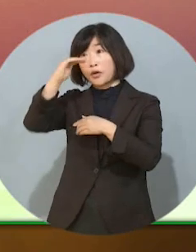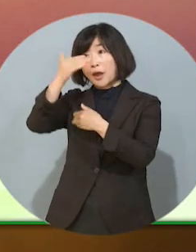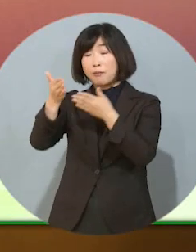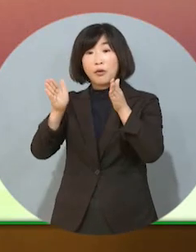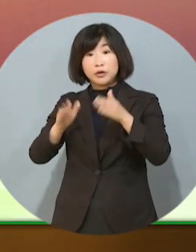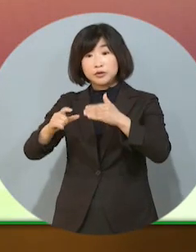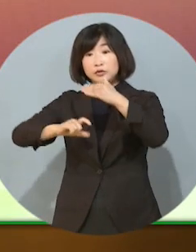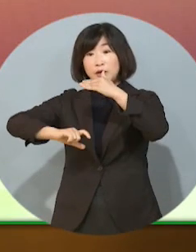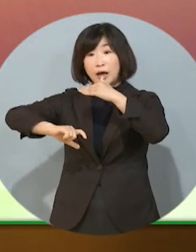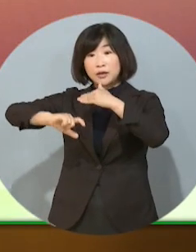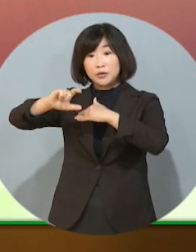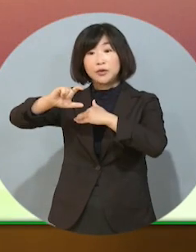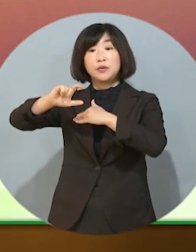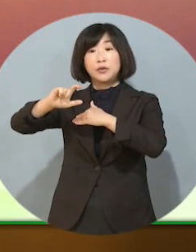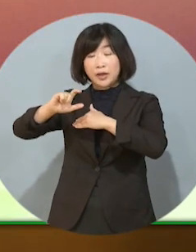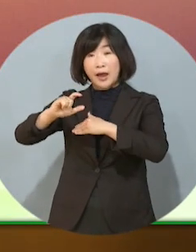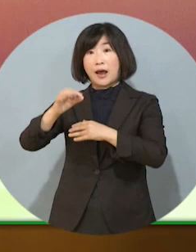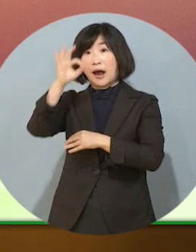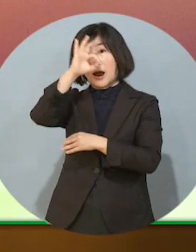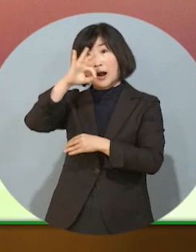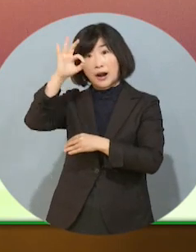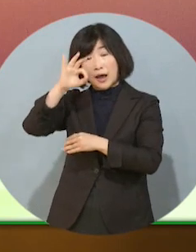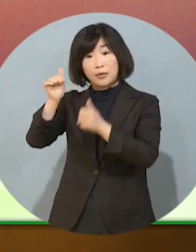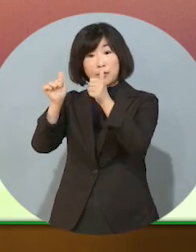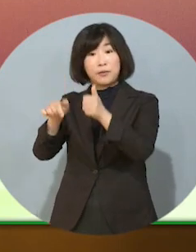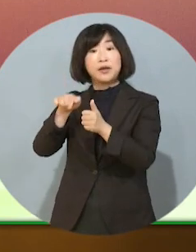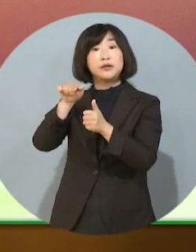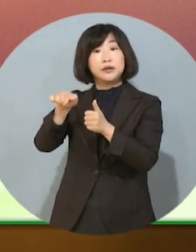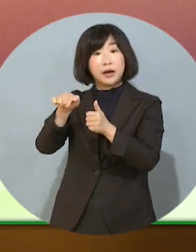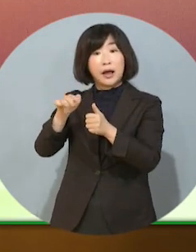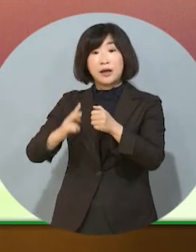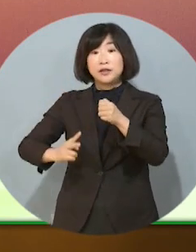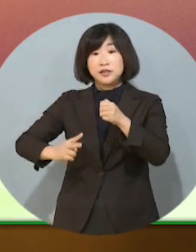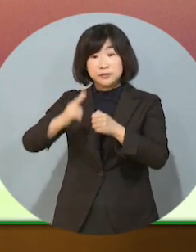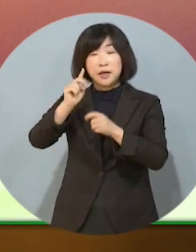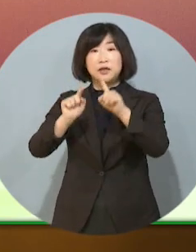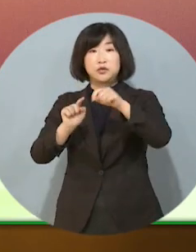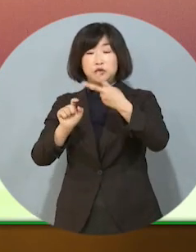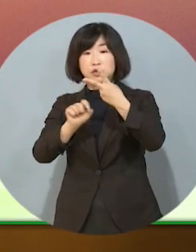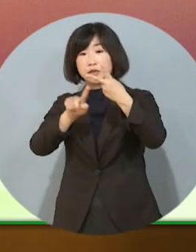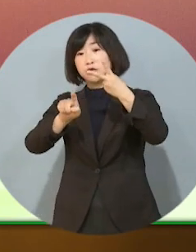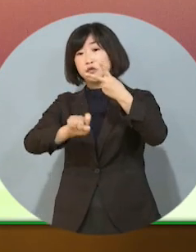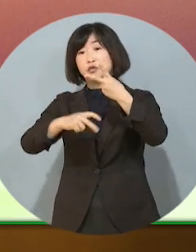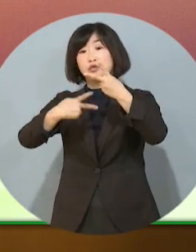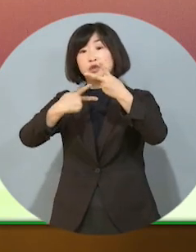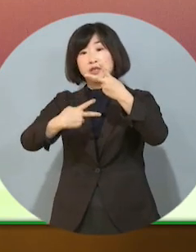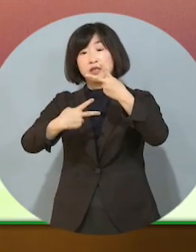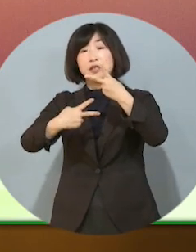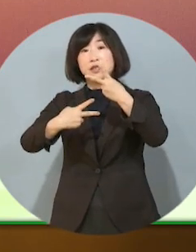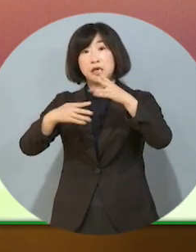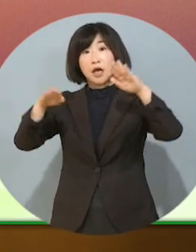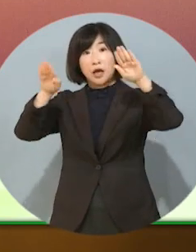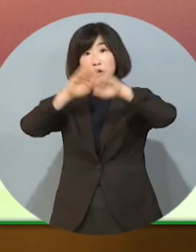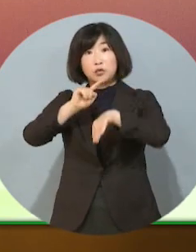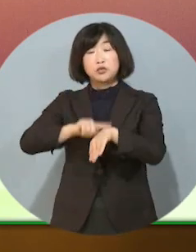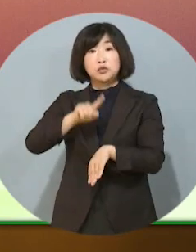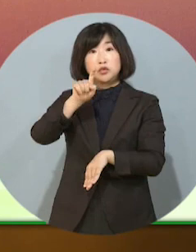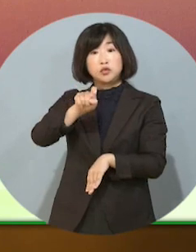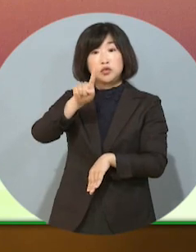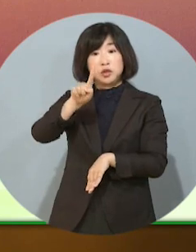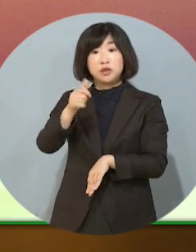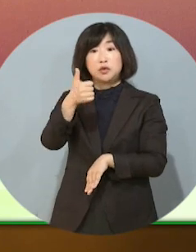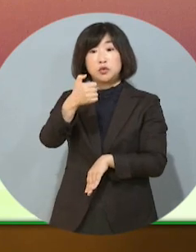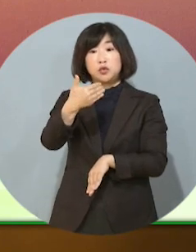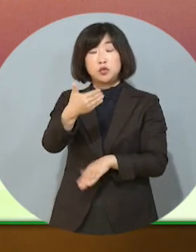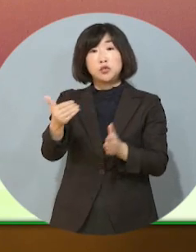初日の出観覧の応募フォームから来月12日火曜日の午後11時59分までにお